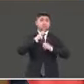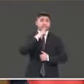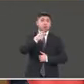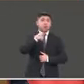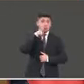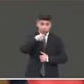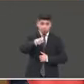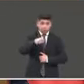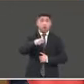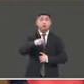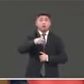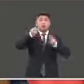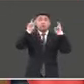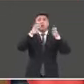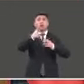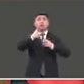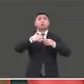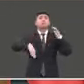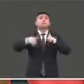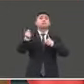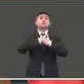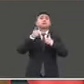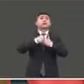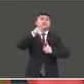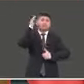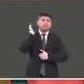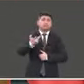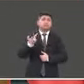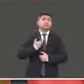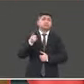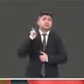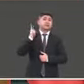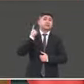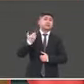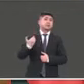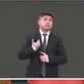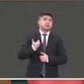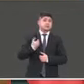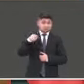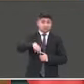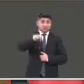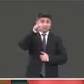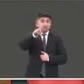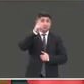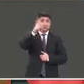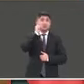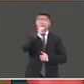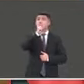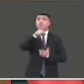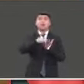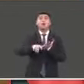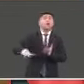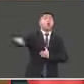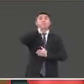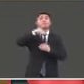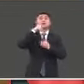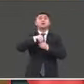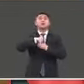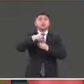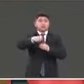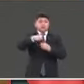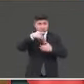Bu konuda açık ara birincidir bugün 81 ilimizin tamamında da